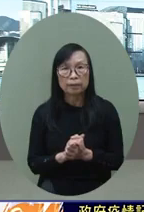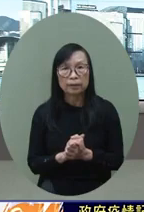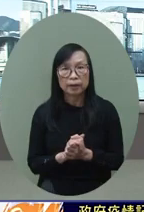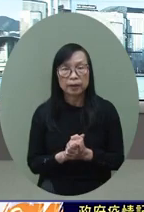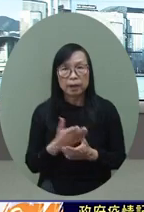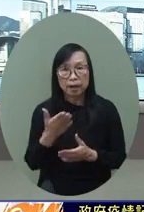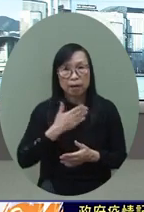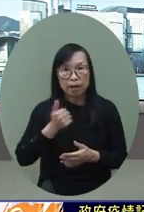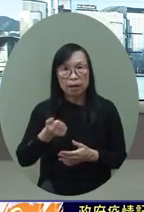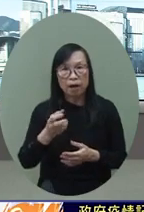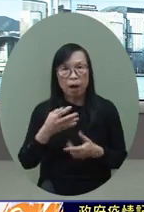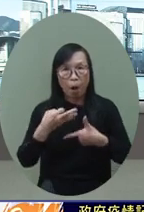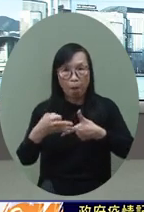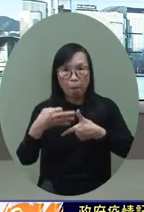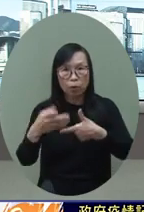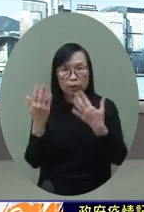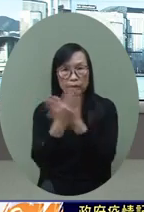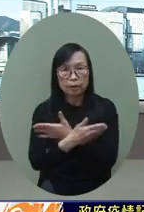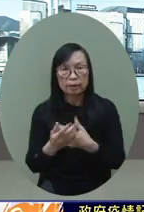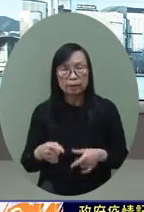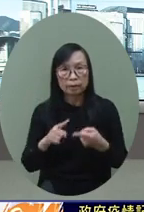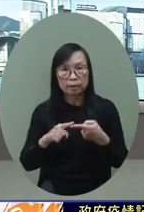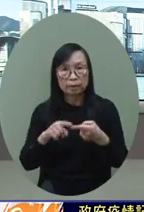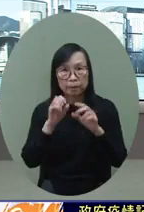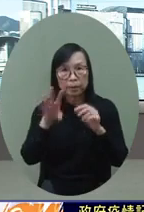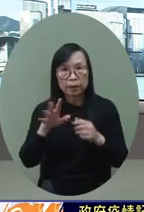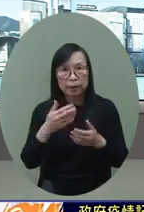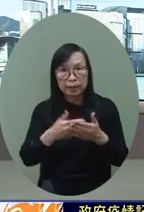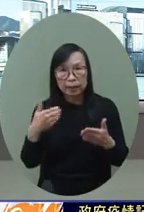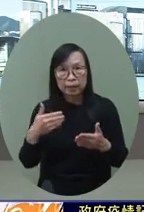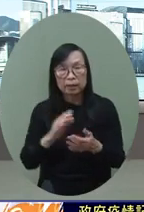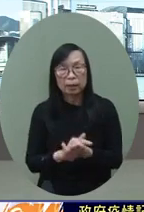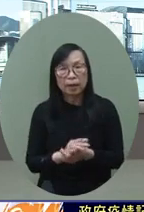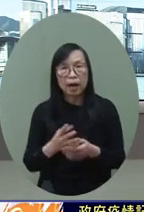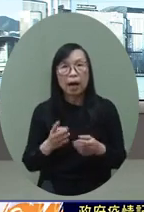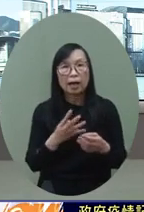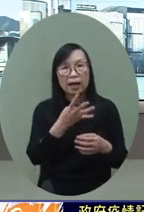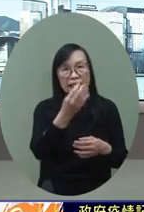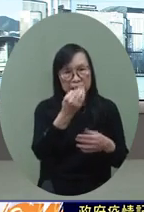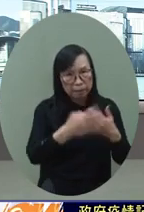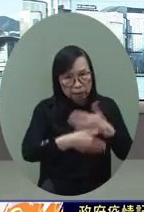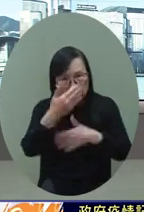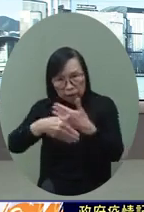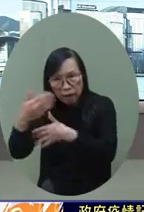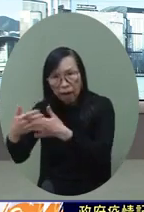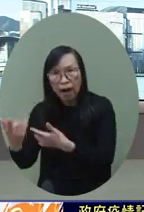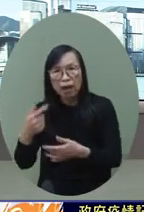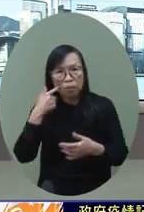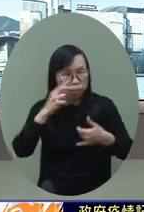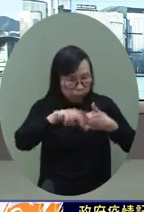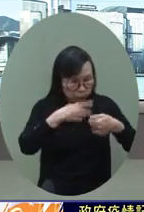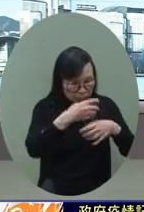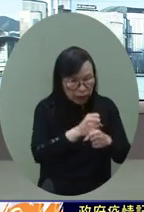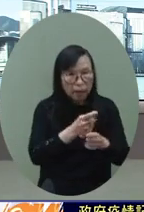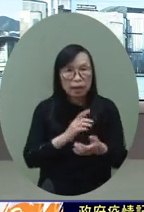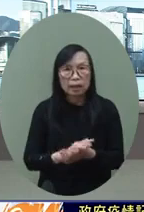喂，你好啊，無線嘅，第一條想問一問咧，就之前講話有40多棟大廈咧有。即係要做強制檢測啦，